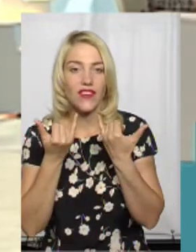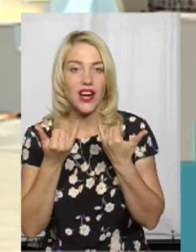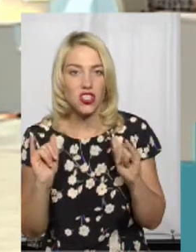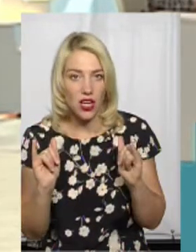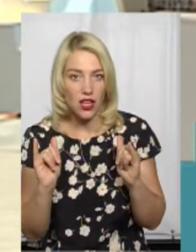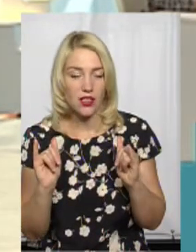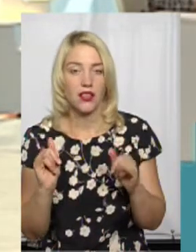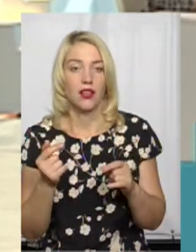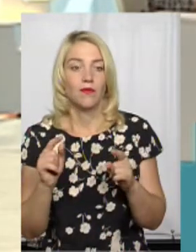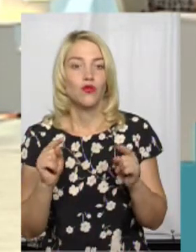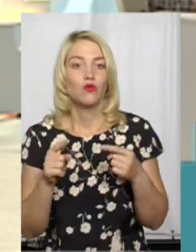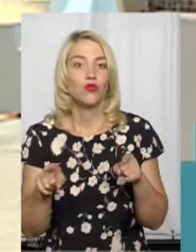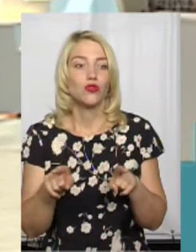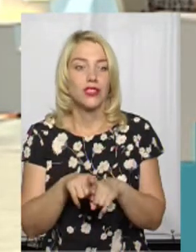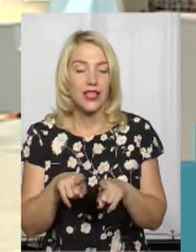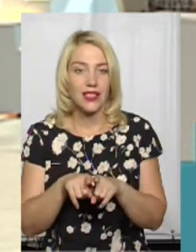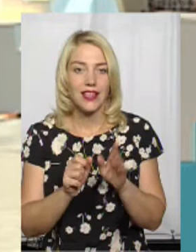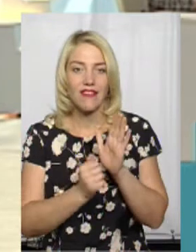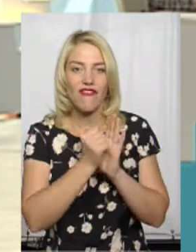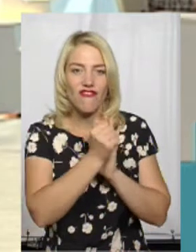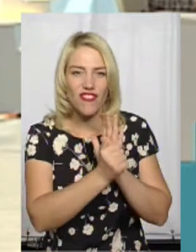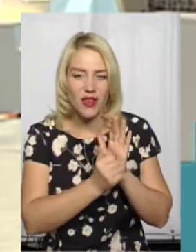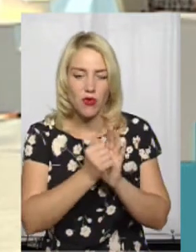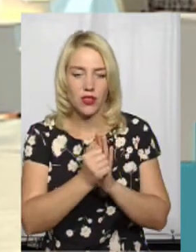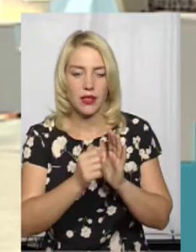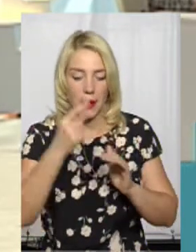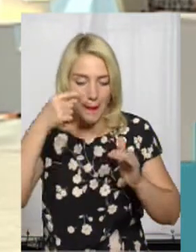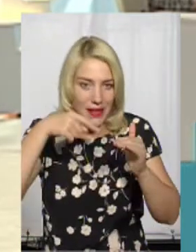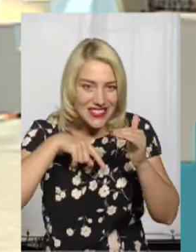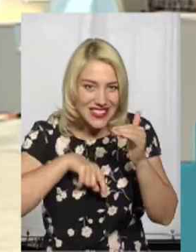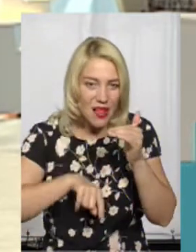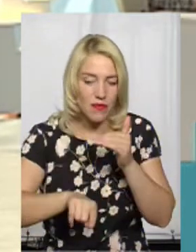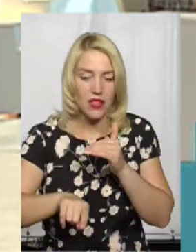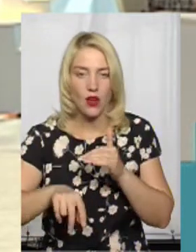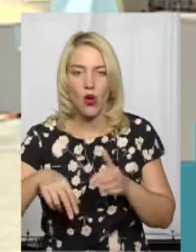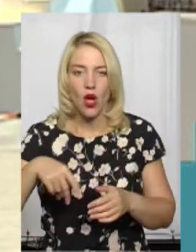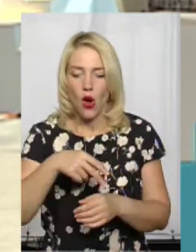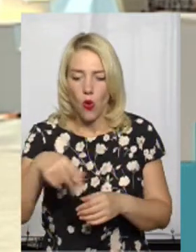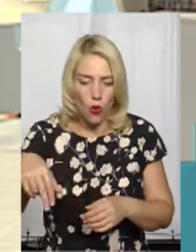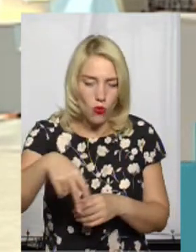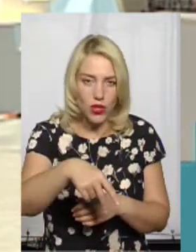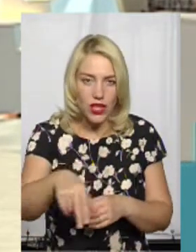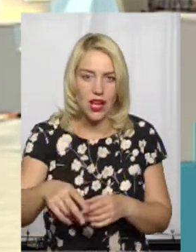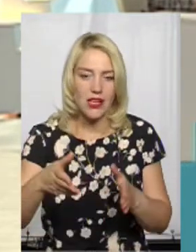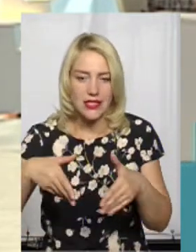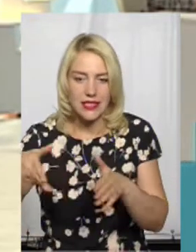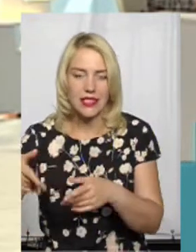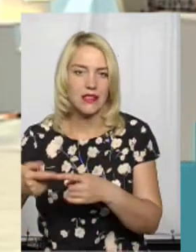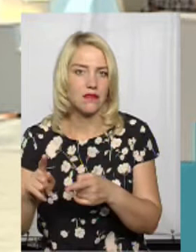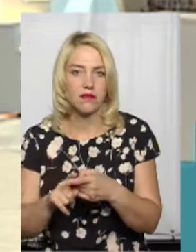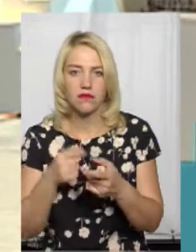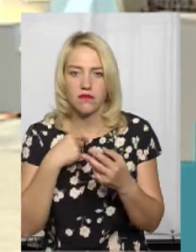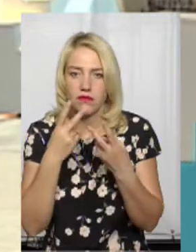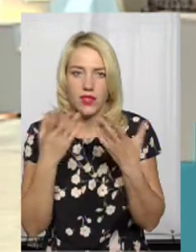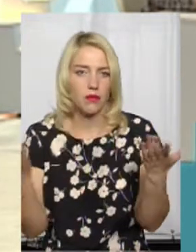що таких вимурованих підземних комунікацій кінця 18-го, початку 19-го століття мені ще